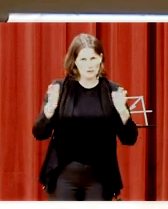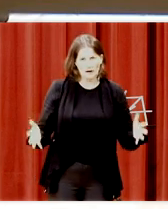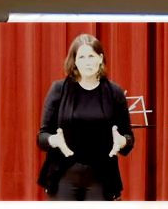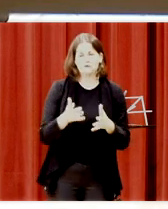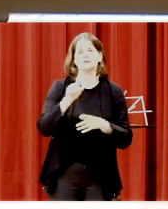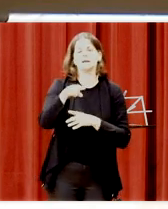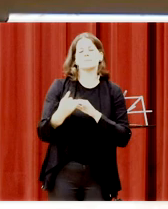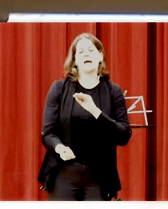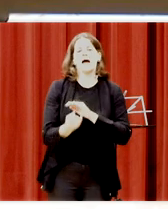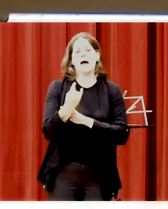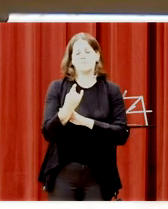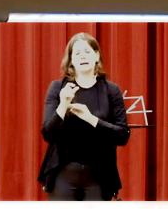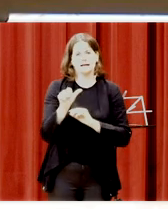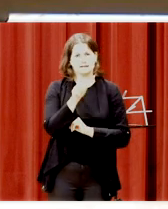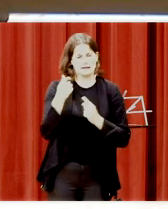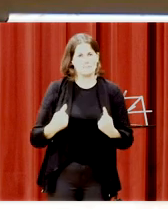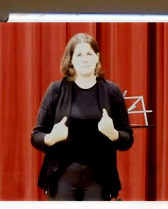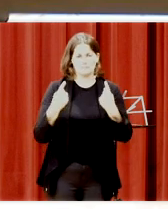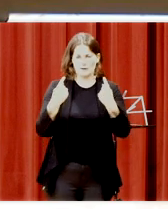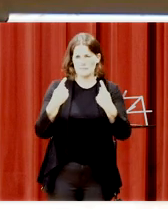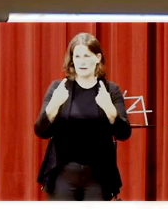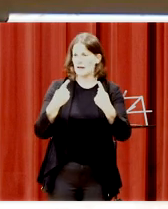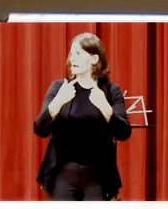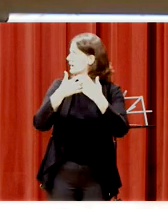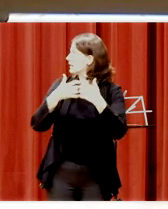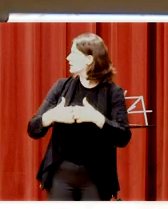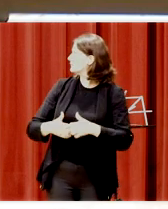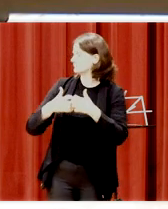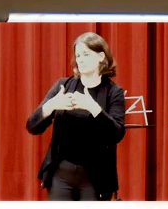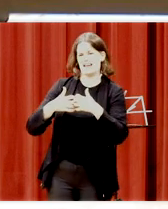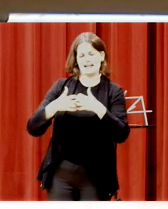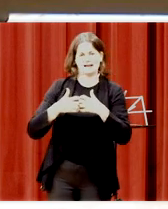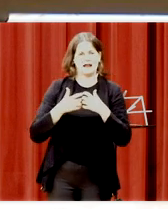després, l'any 2014, això fa no res,